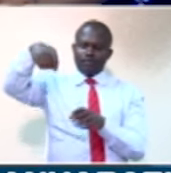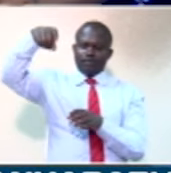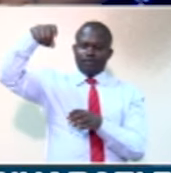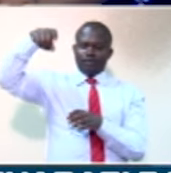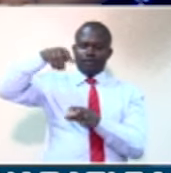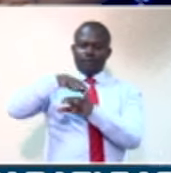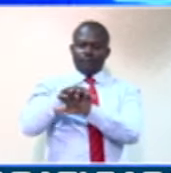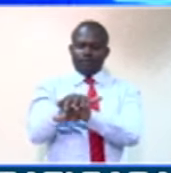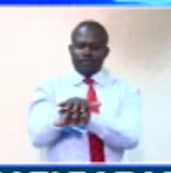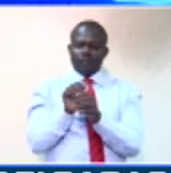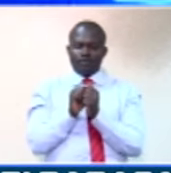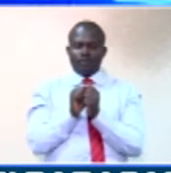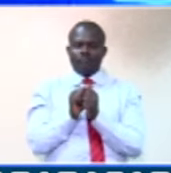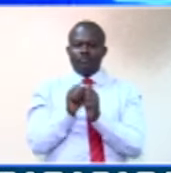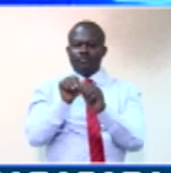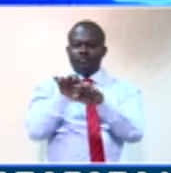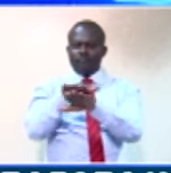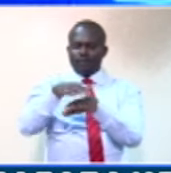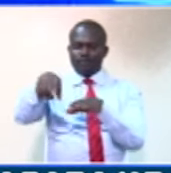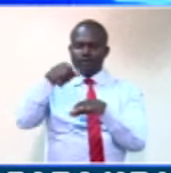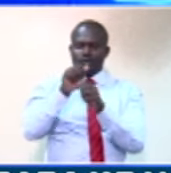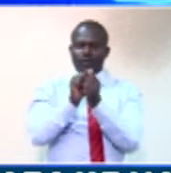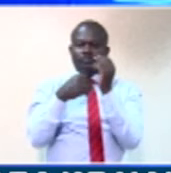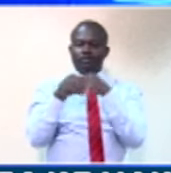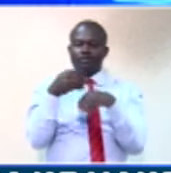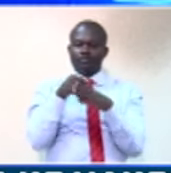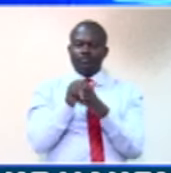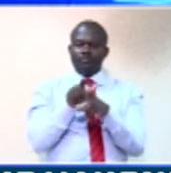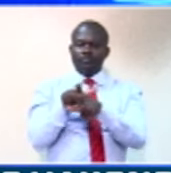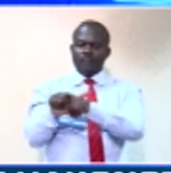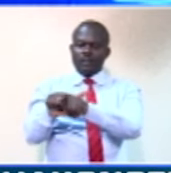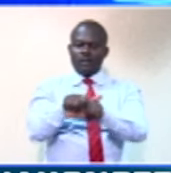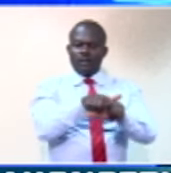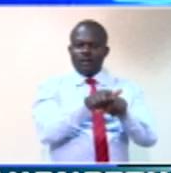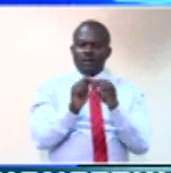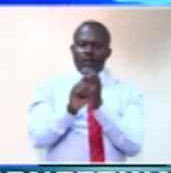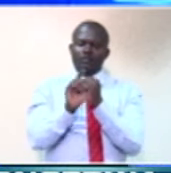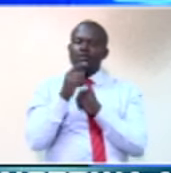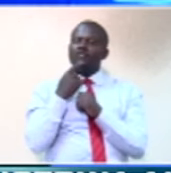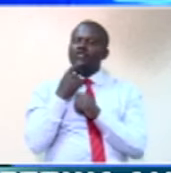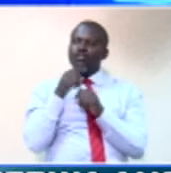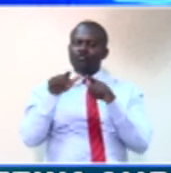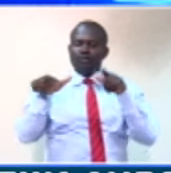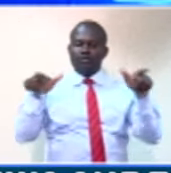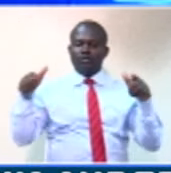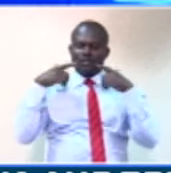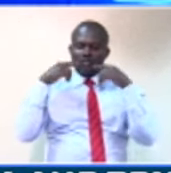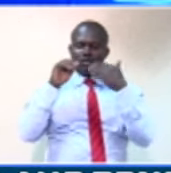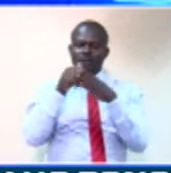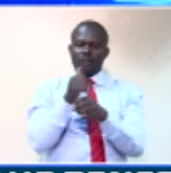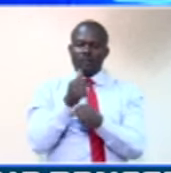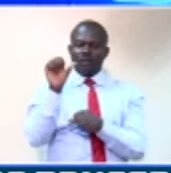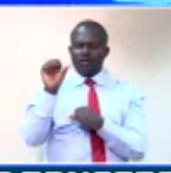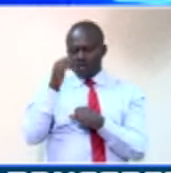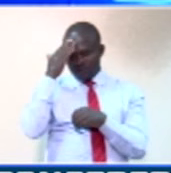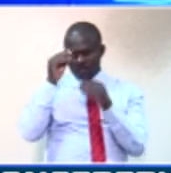ujyanye n'uburobyi. Abarobyi rero ndetse n'abacuruzi b'isambaza zo mu kiyaga cya Kivu baravuga ko akazi kabo kagenda gapfa